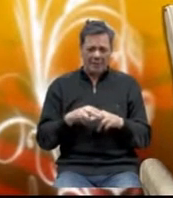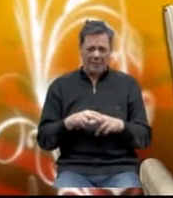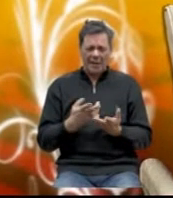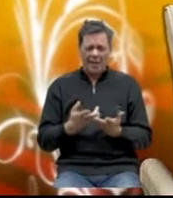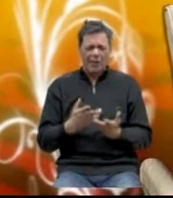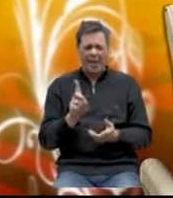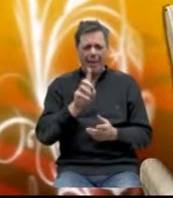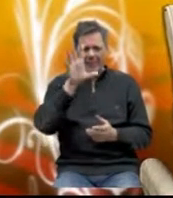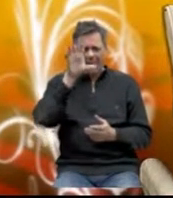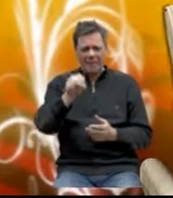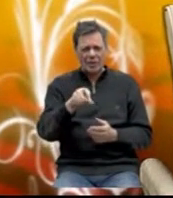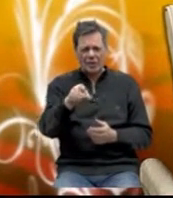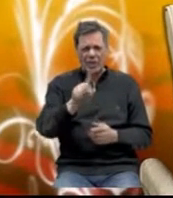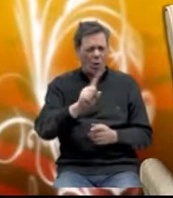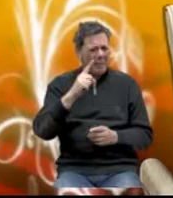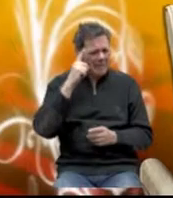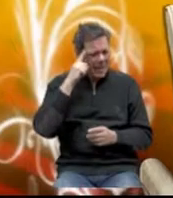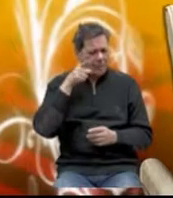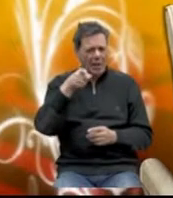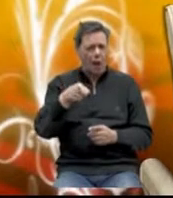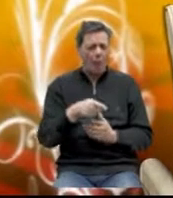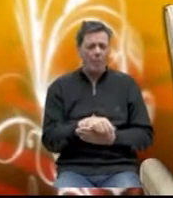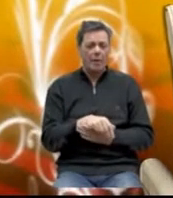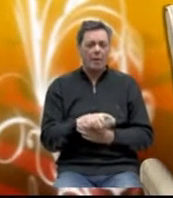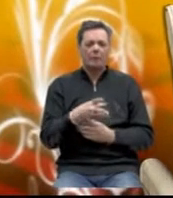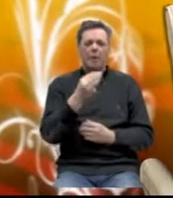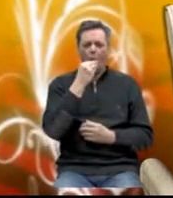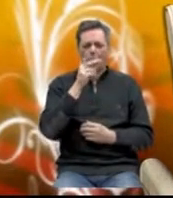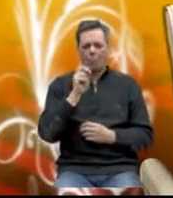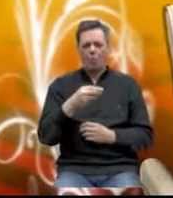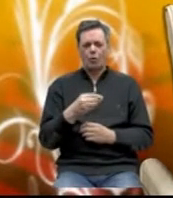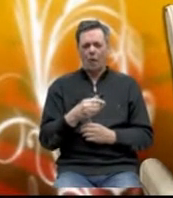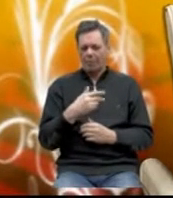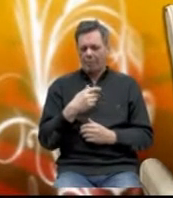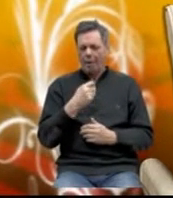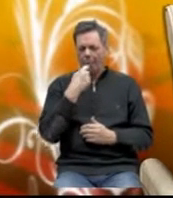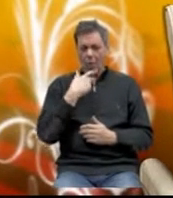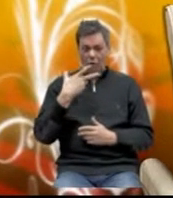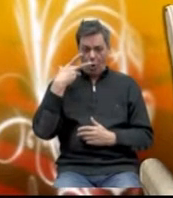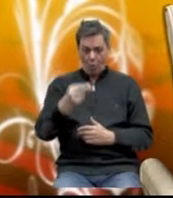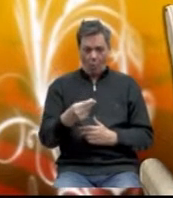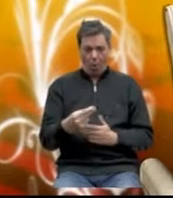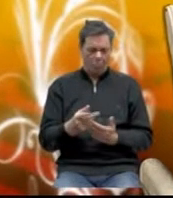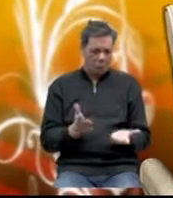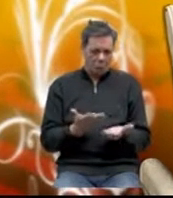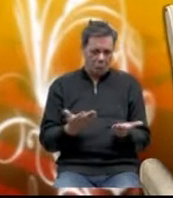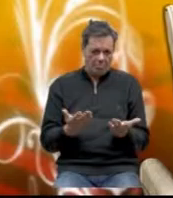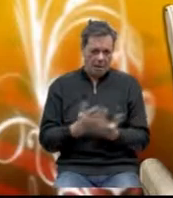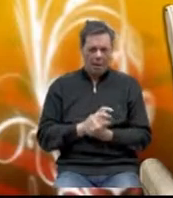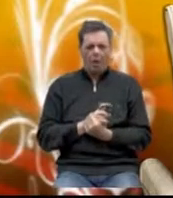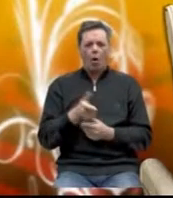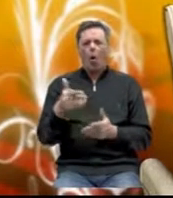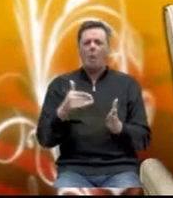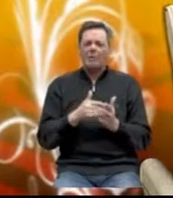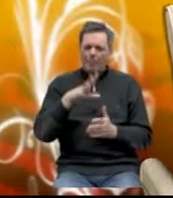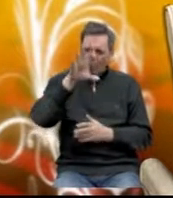ne shvaća da to ne znači da on taj obrok smije pojesti dvostruku količinu. On bi